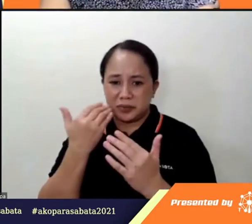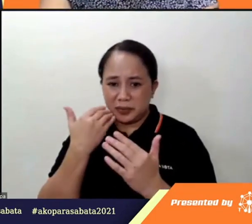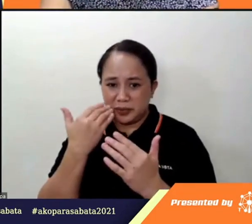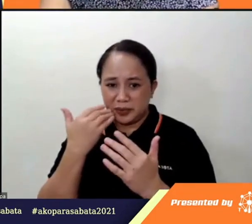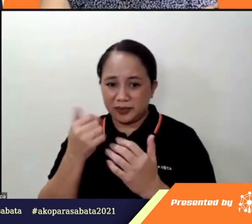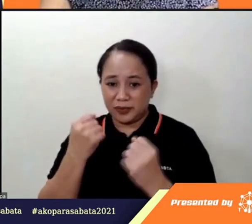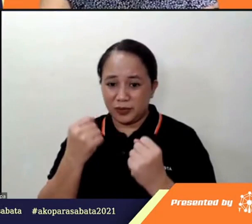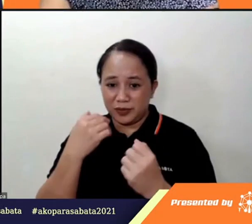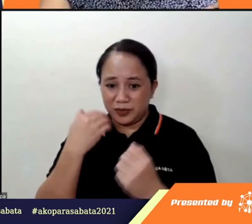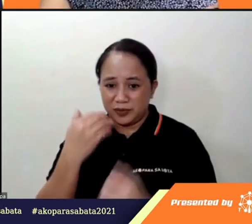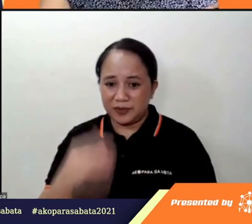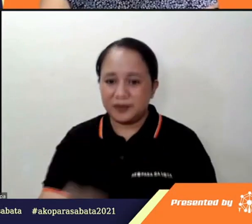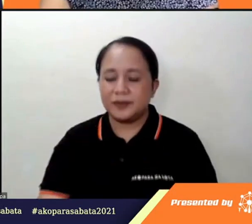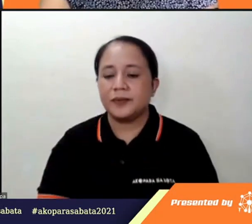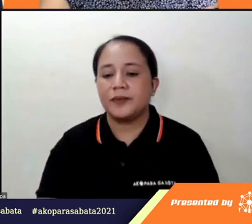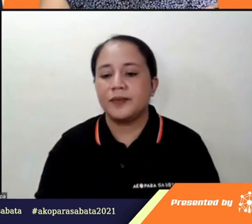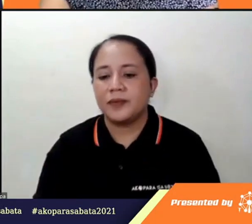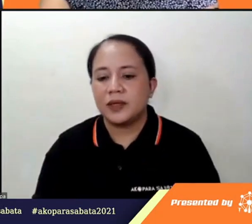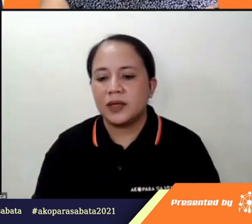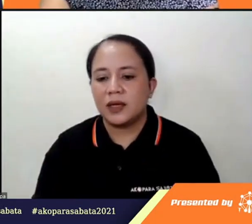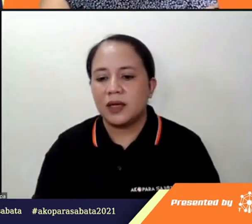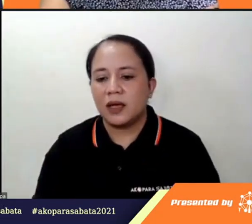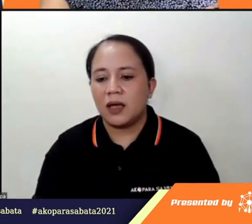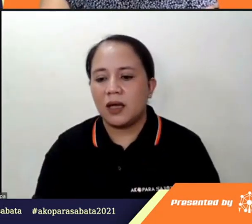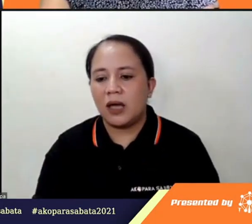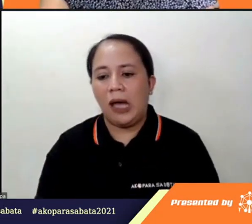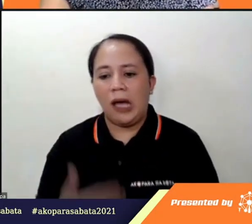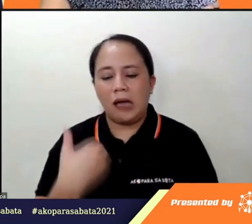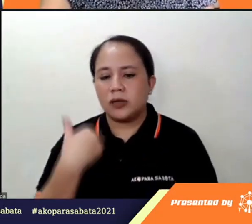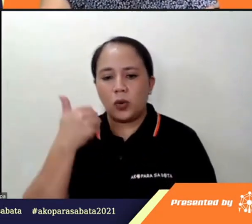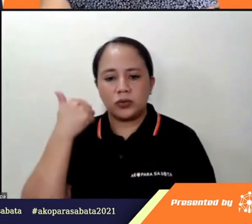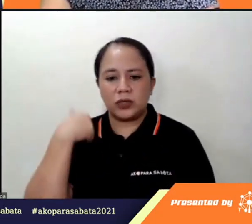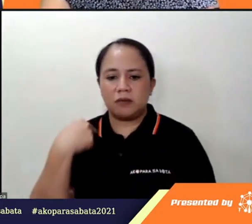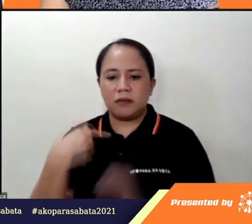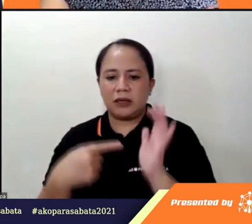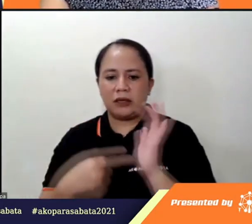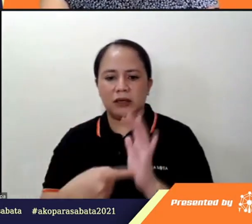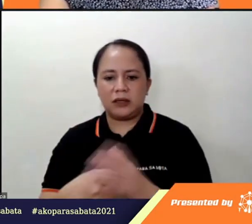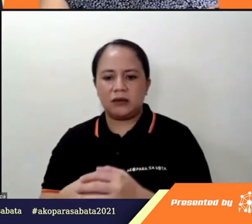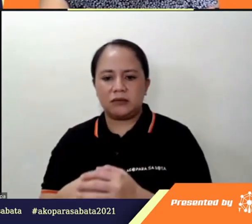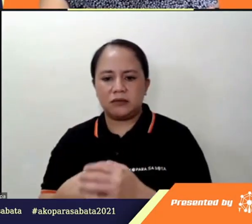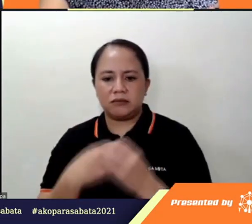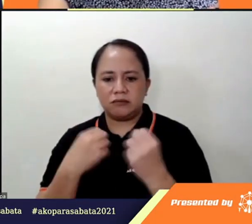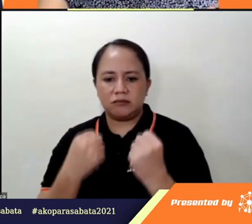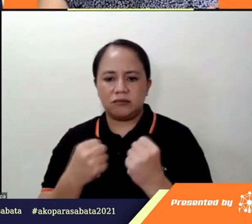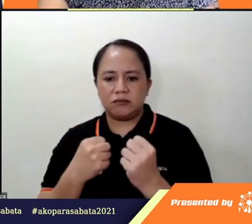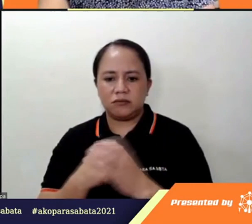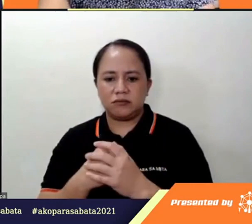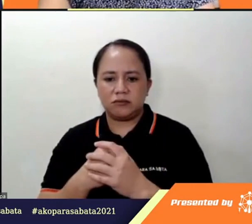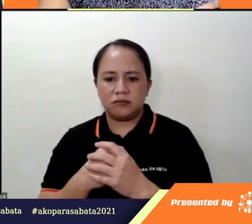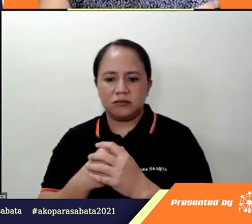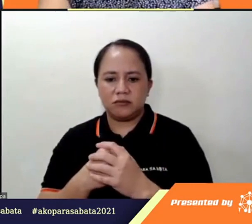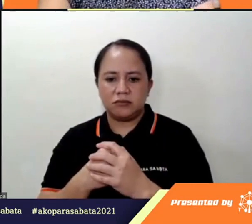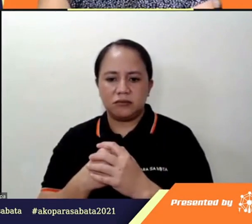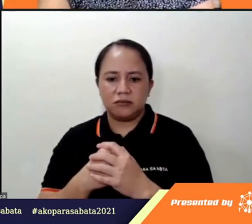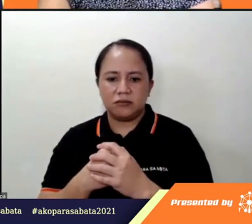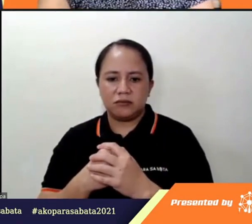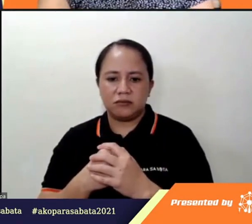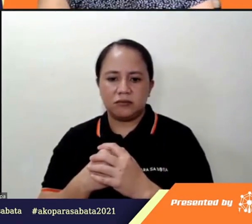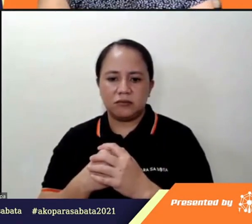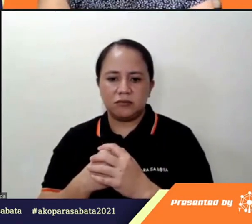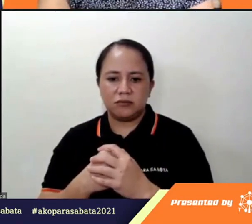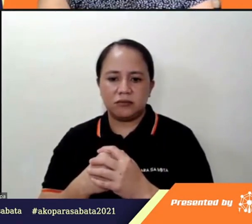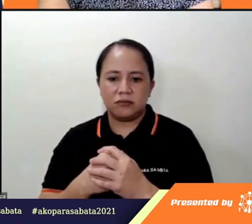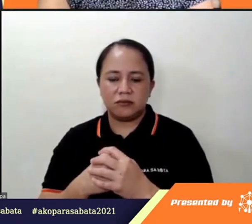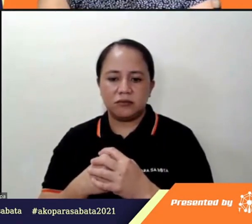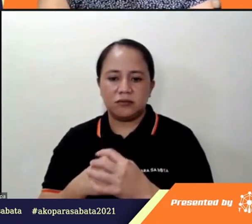natin na ayaw natin na pinapakita. Tapos mas malakas siya sa lalaki, ha? Medyo mas malakas yung sense na ayaw. Di ba ayaw